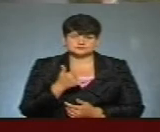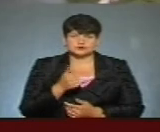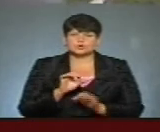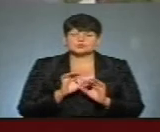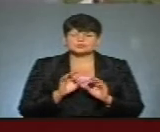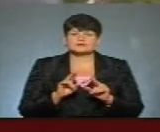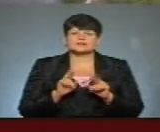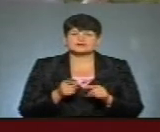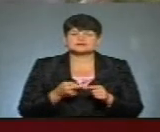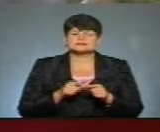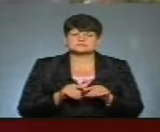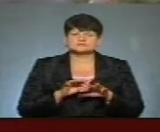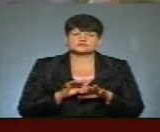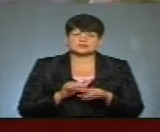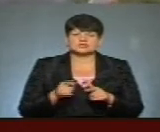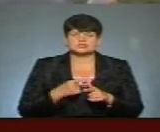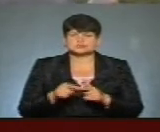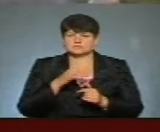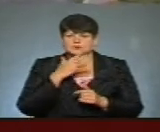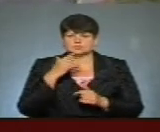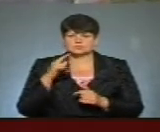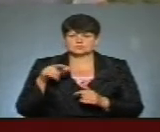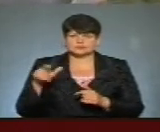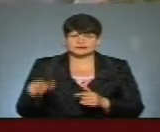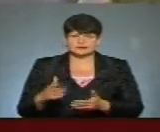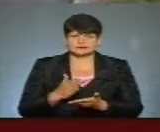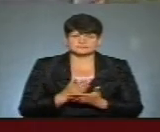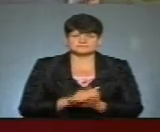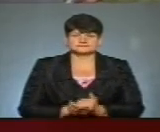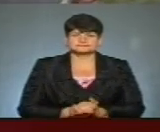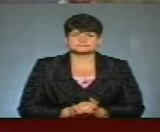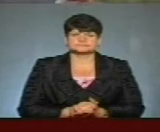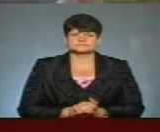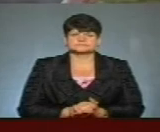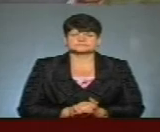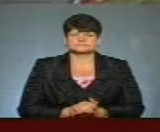будь ласка, як все відбувається та чи багато людей? Не чую вже.